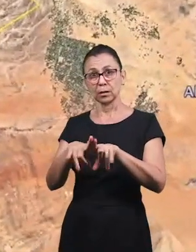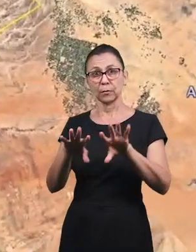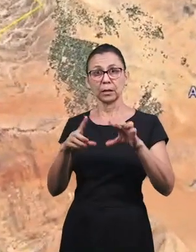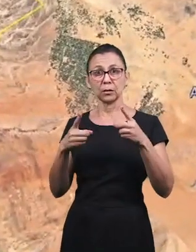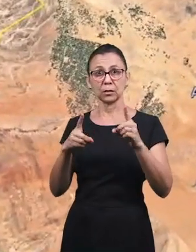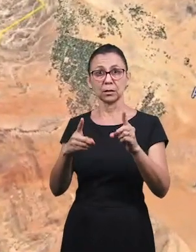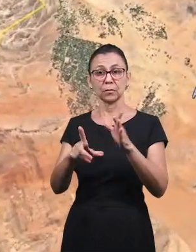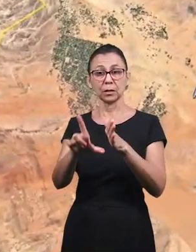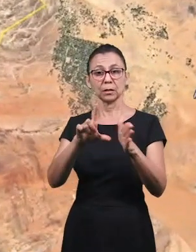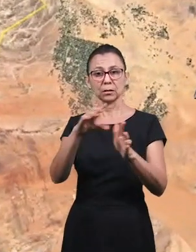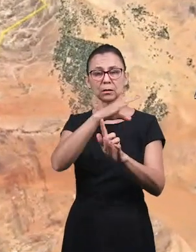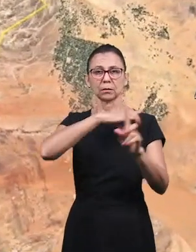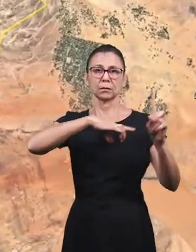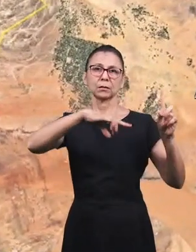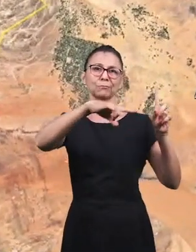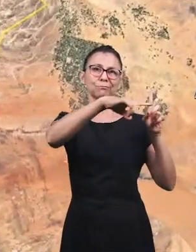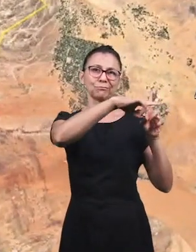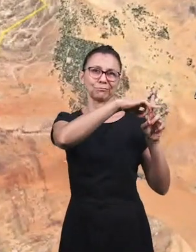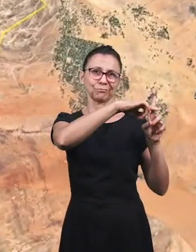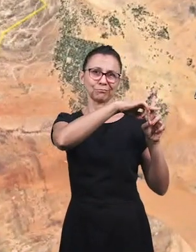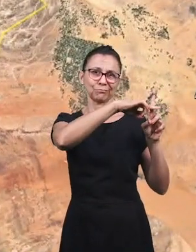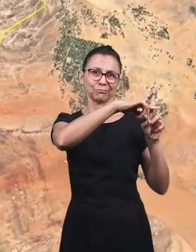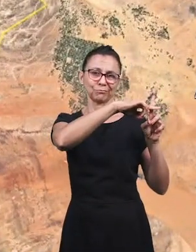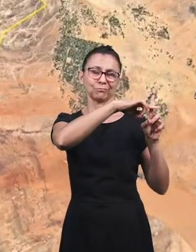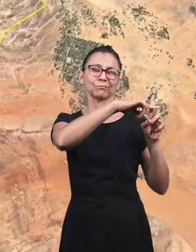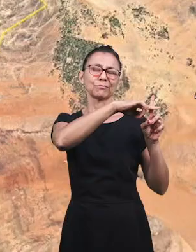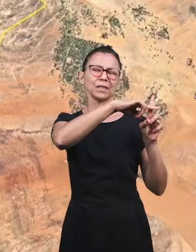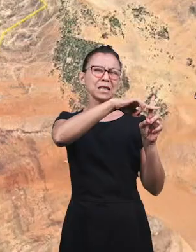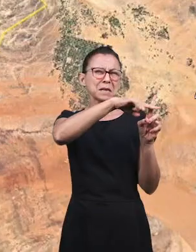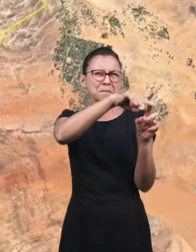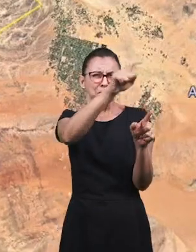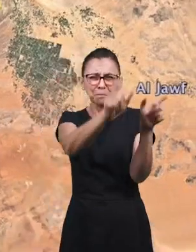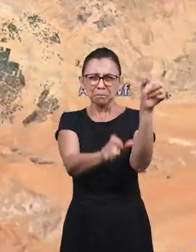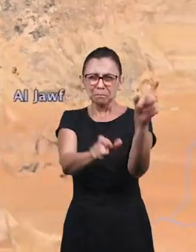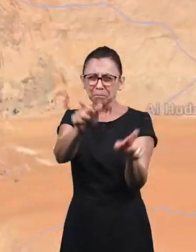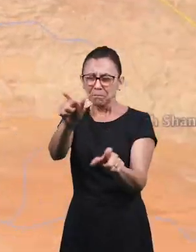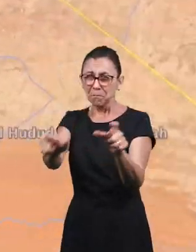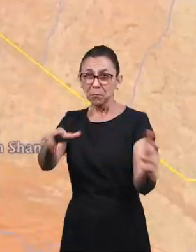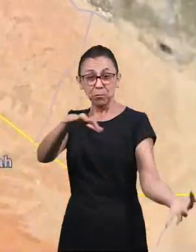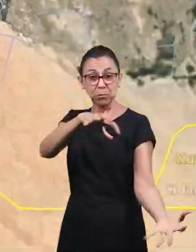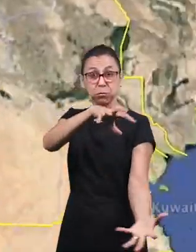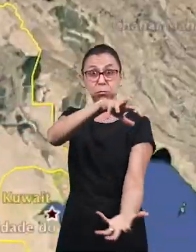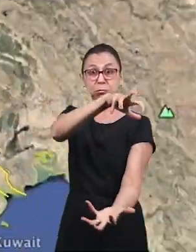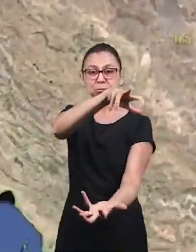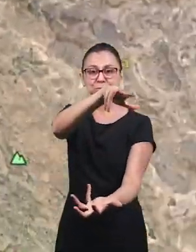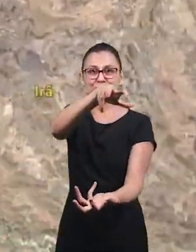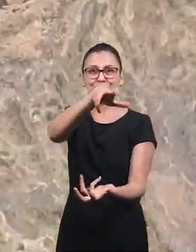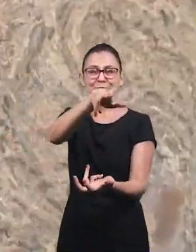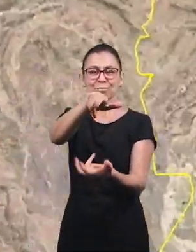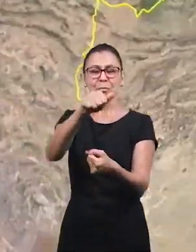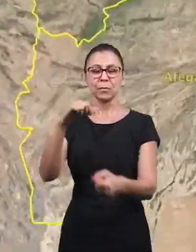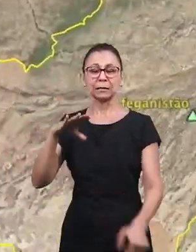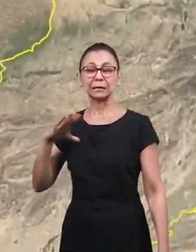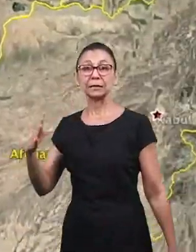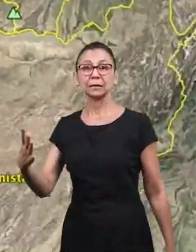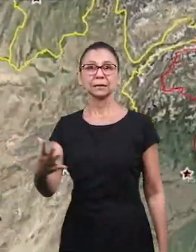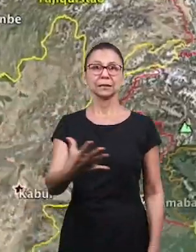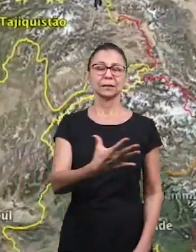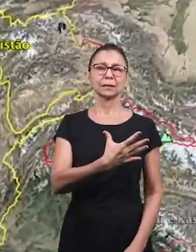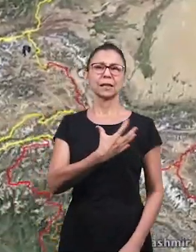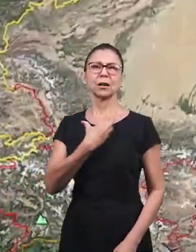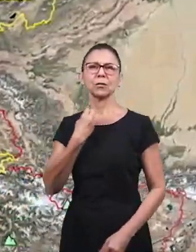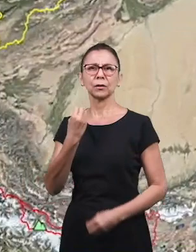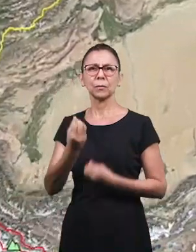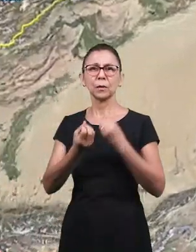Jésus à la veille de sa mort à la croix du Calvaire. Des personnes de toutes les parties du monde sont touchées